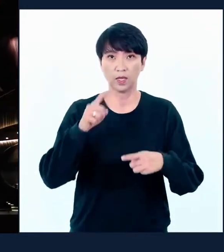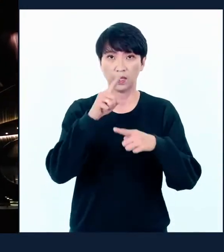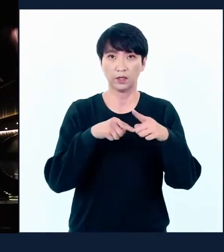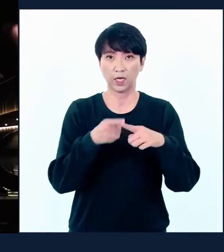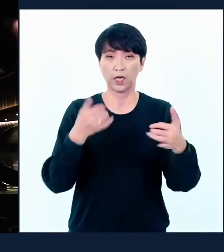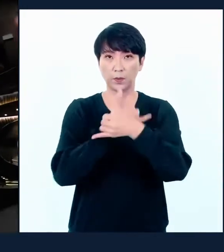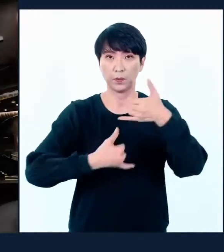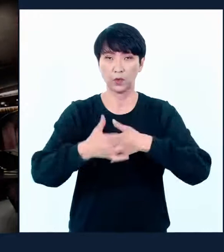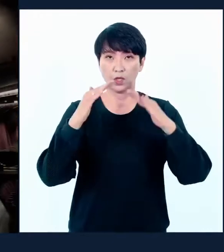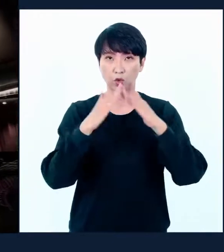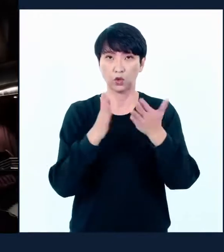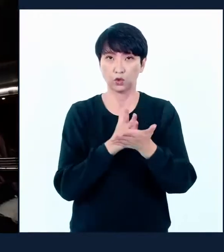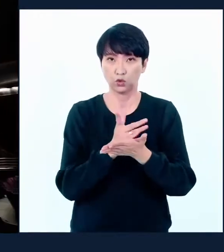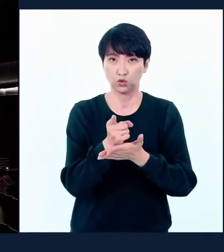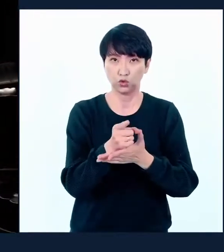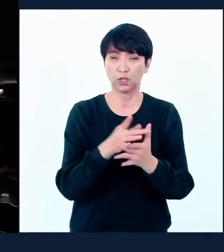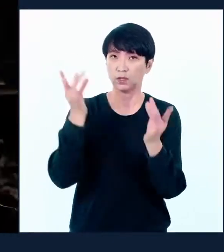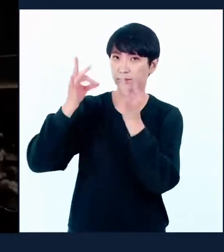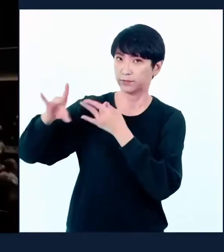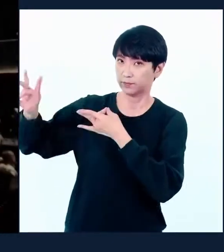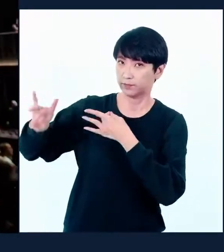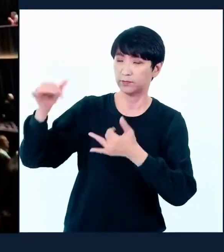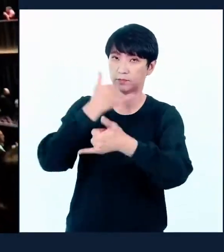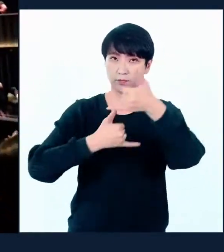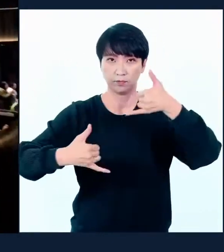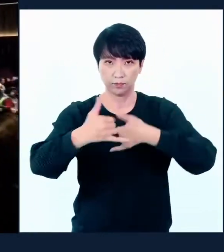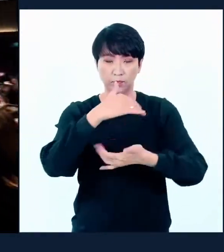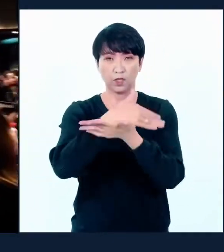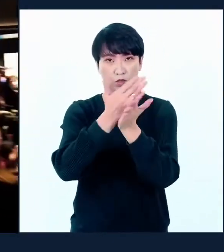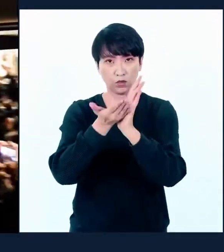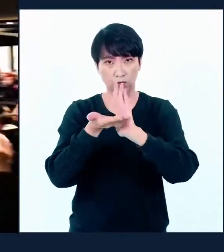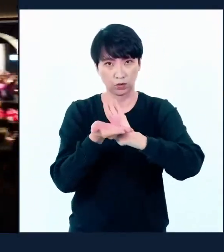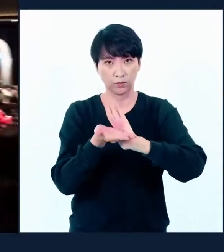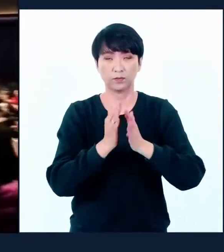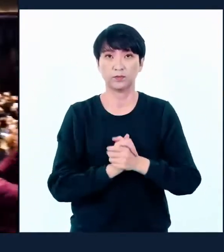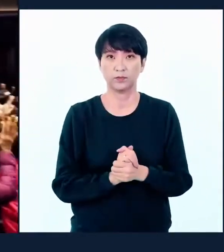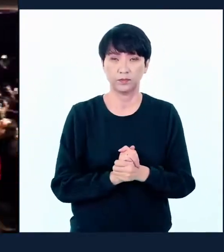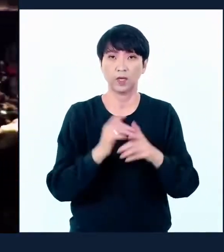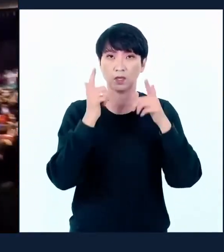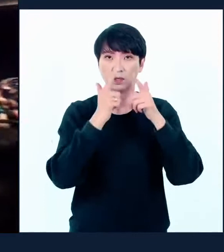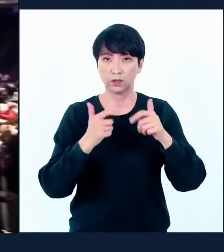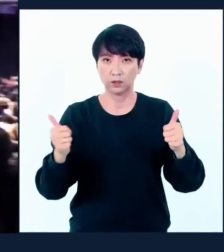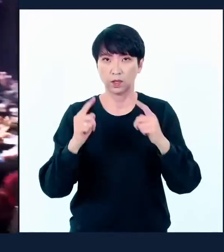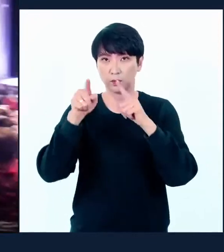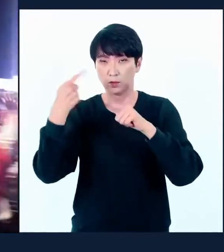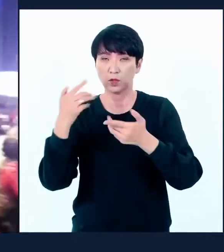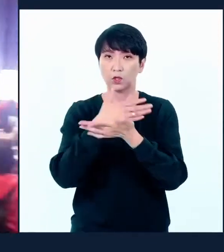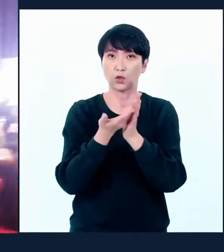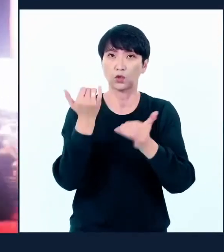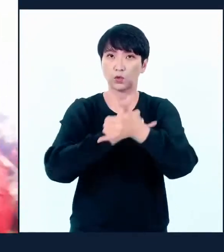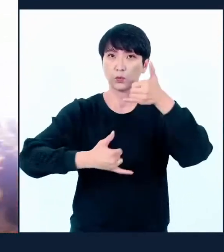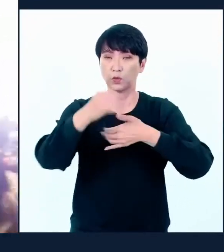大剧院具备专为戏曲演出而设的设施和配套，亦适合其他表演艺术活动使用。